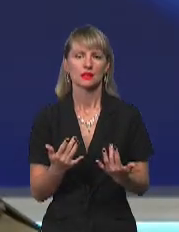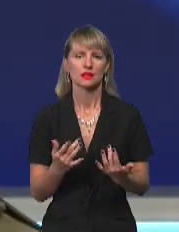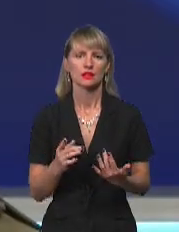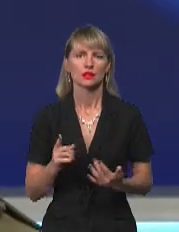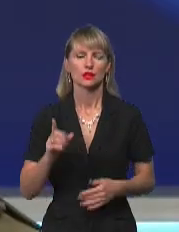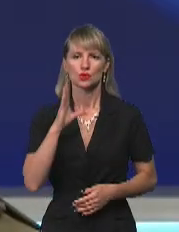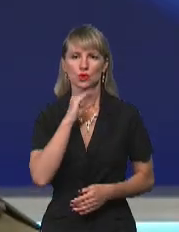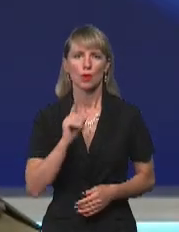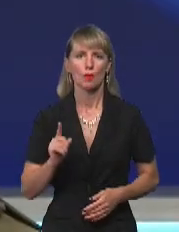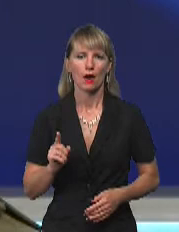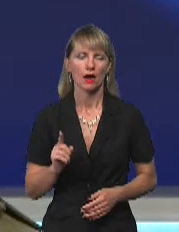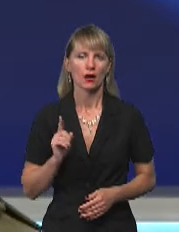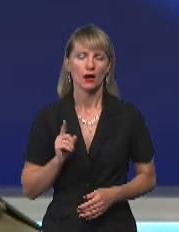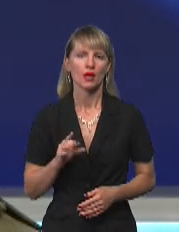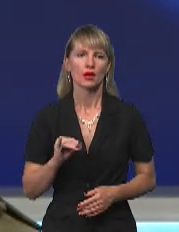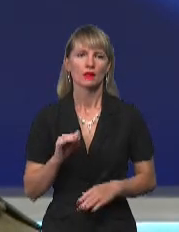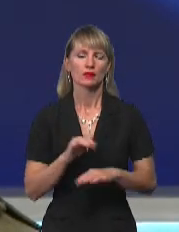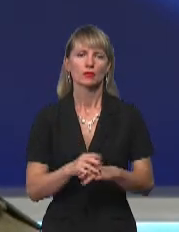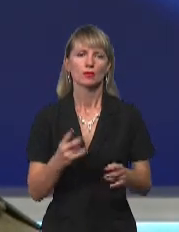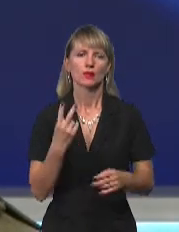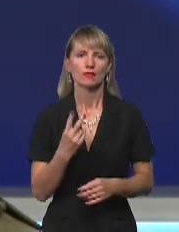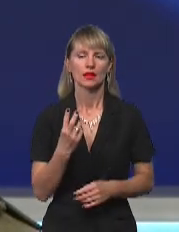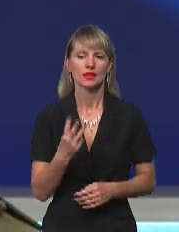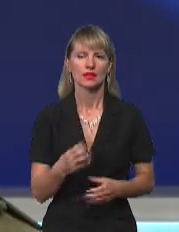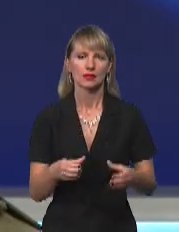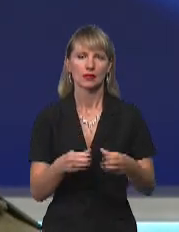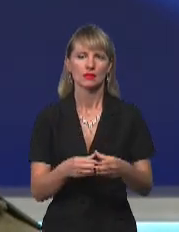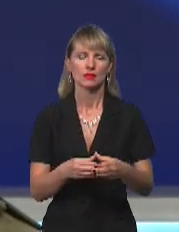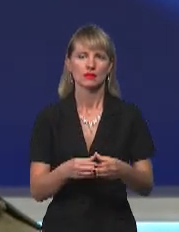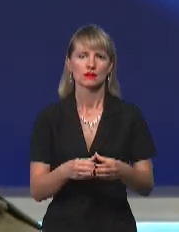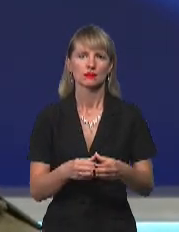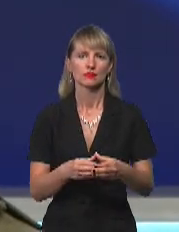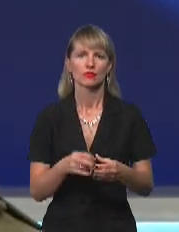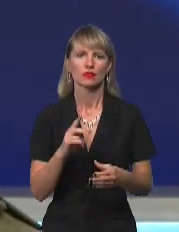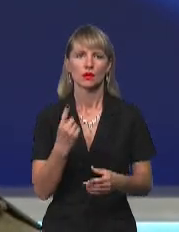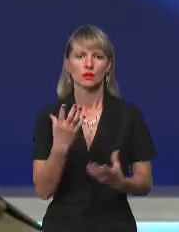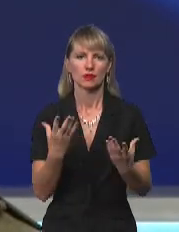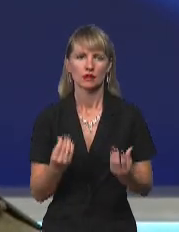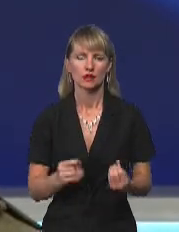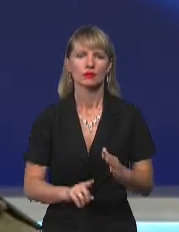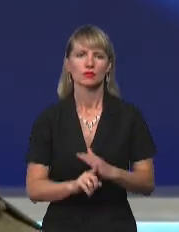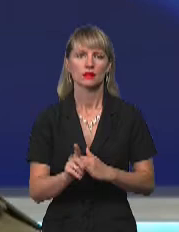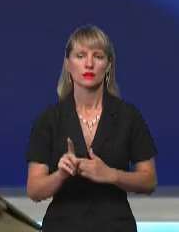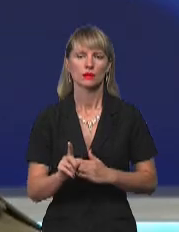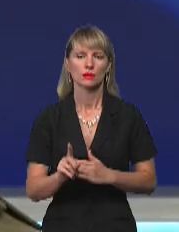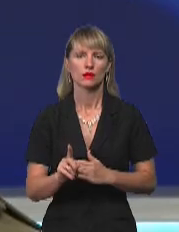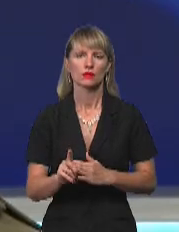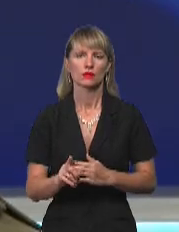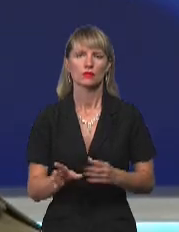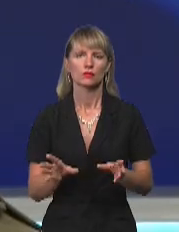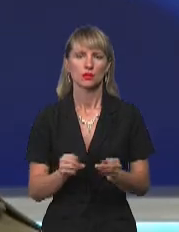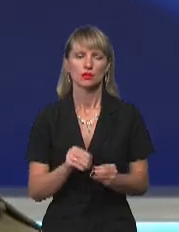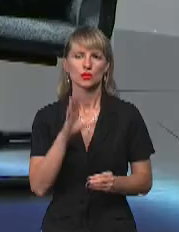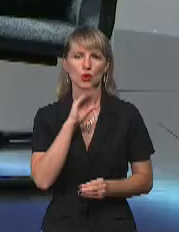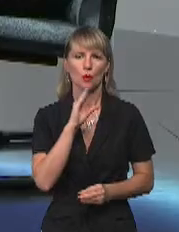собак і визначається від необхідності там 2-3 наряди на день заступають зі службовими